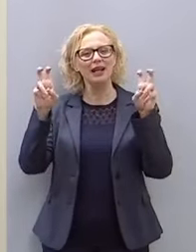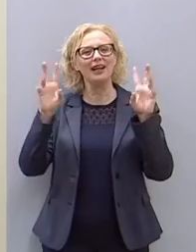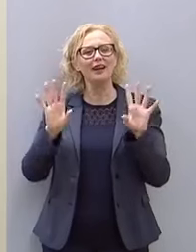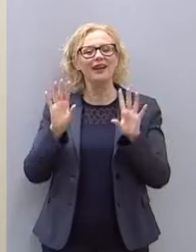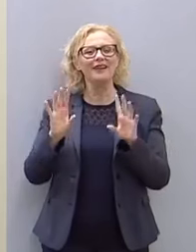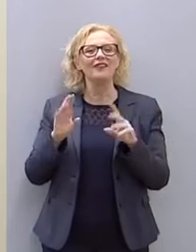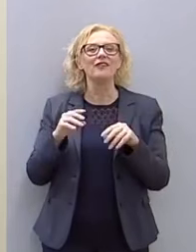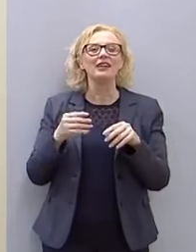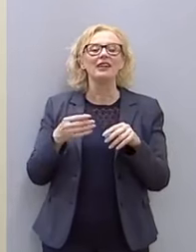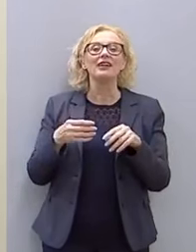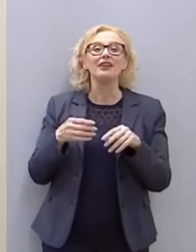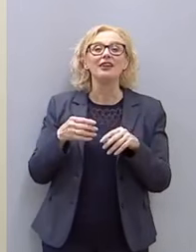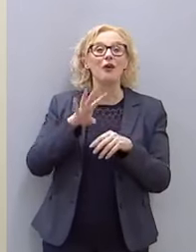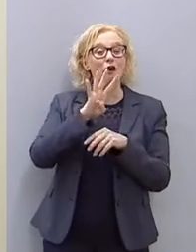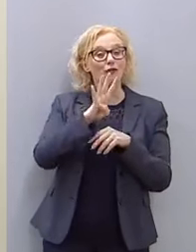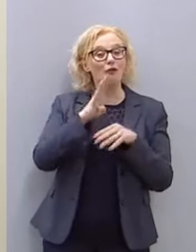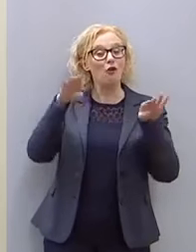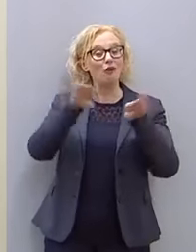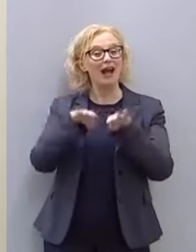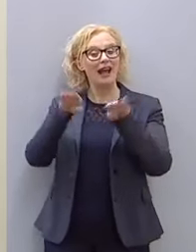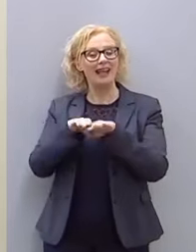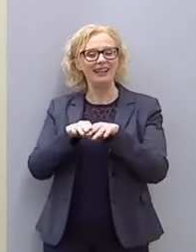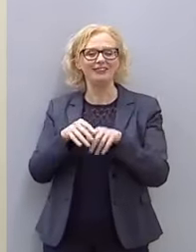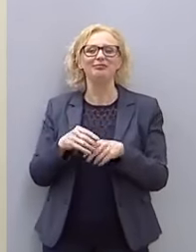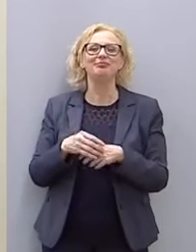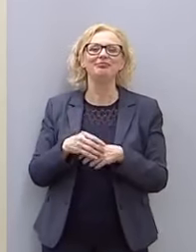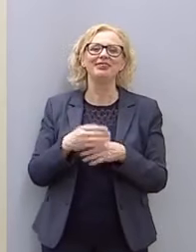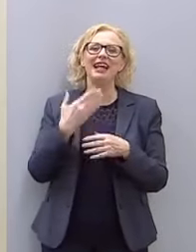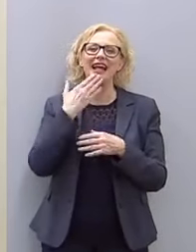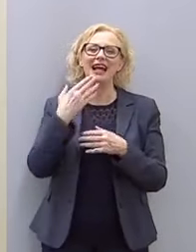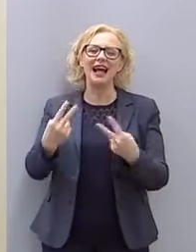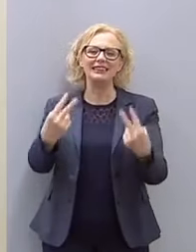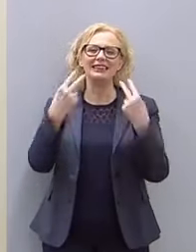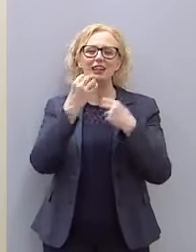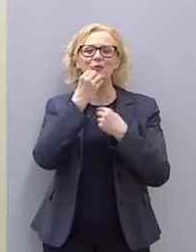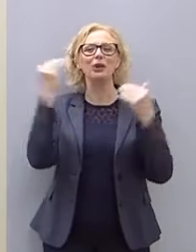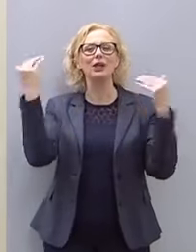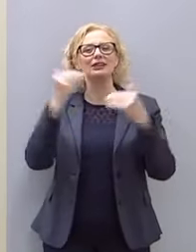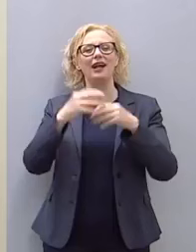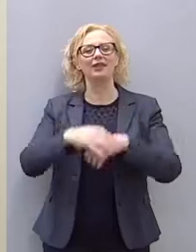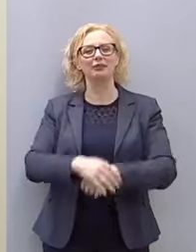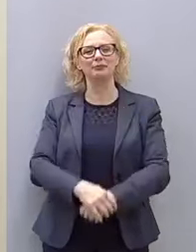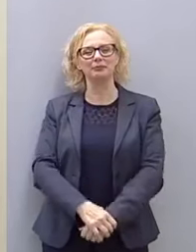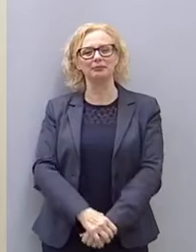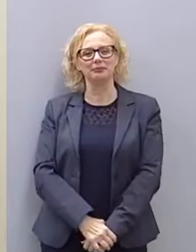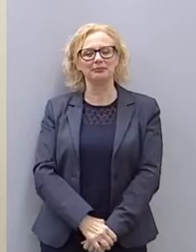for valleise cioè quattro valli grazie per averci seguito buona serata